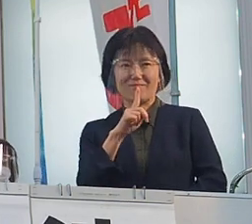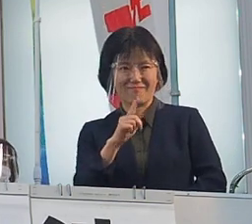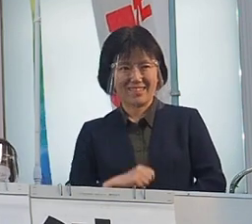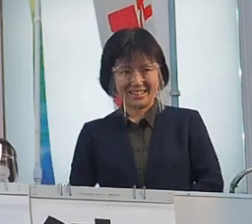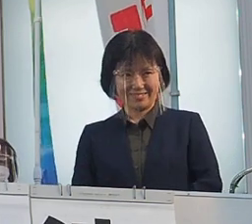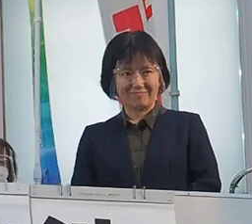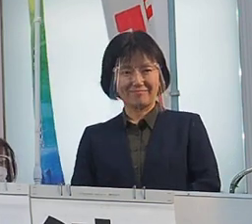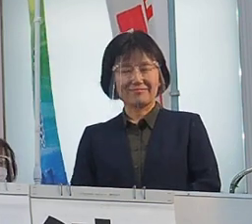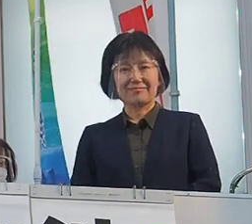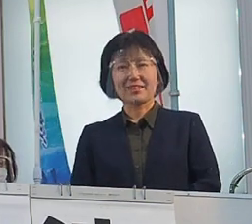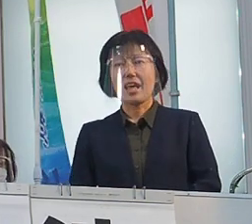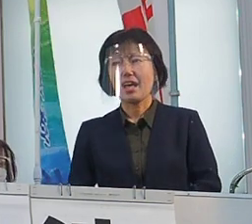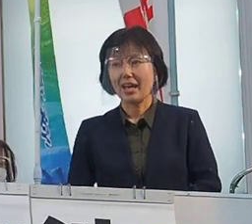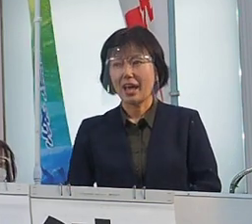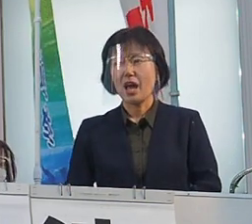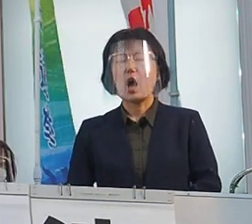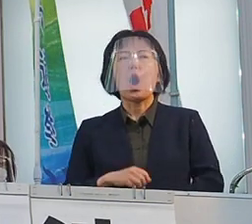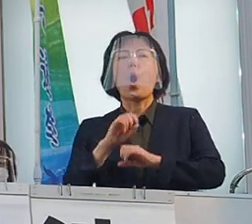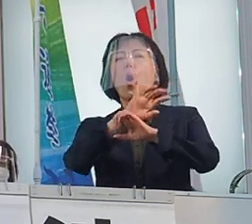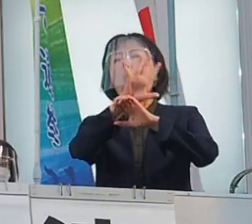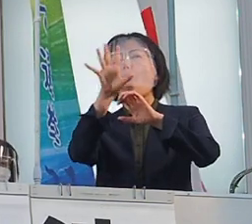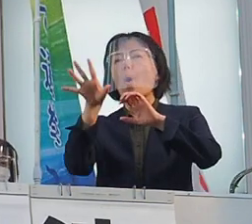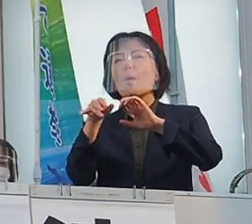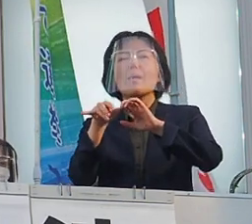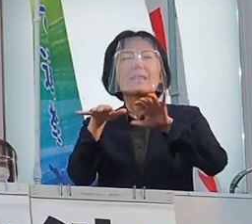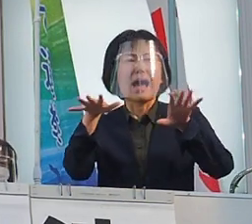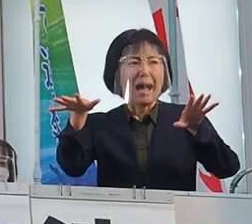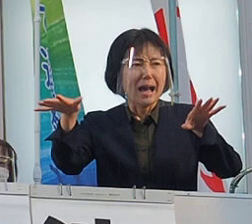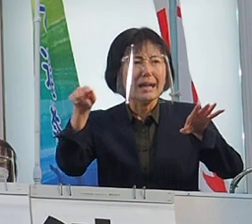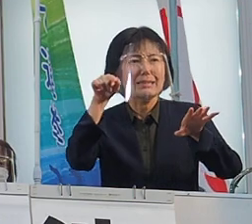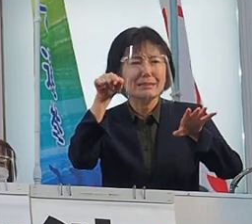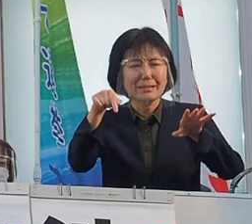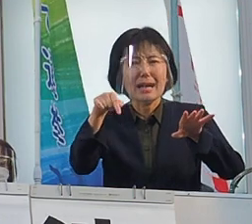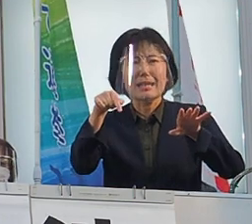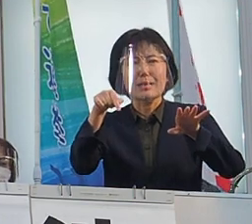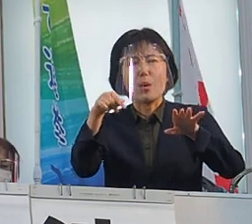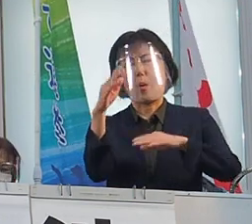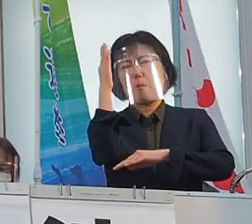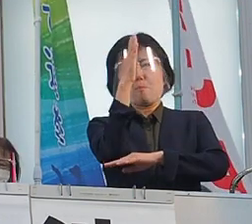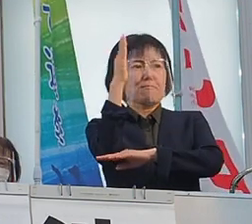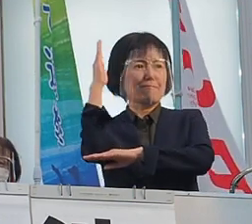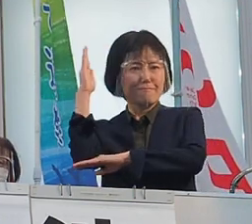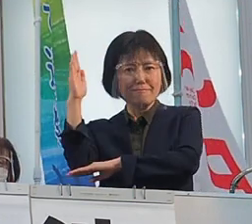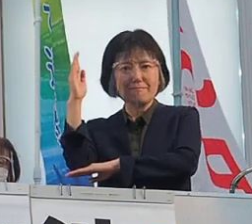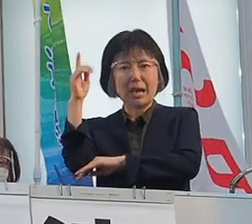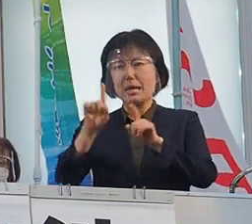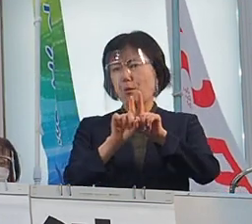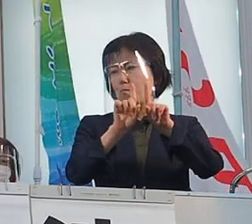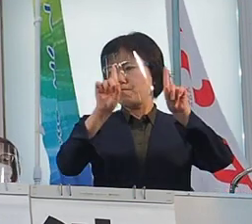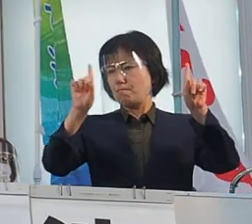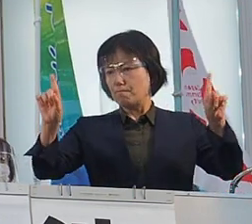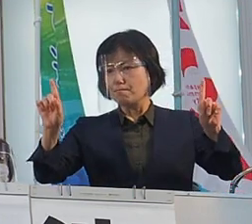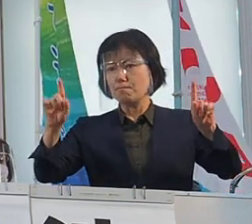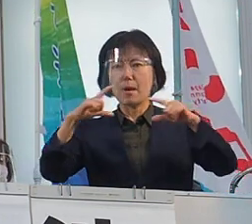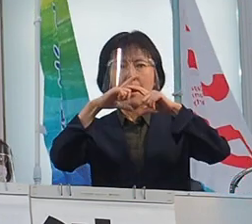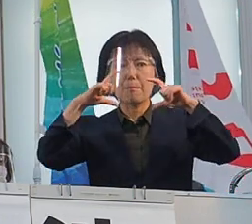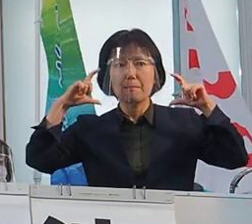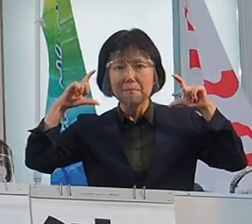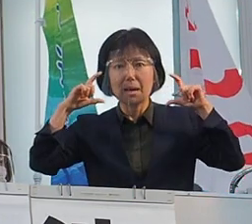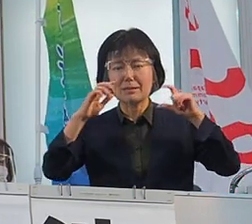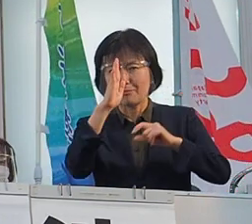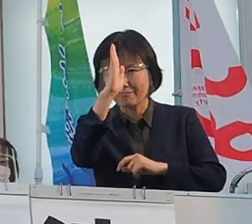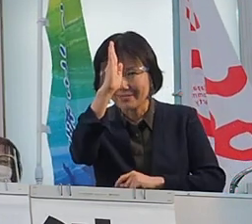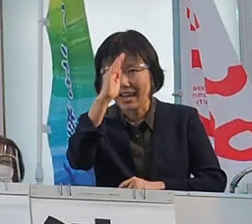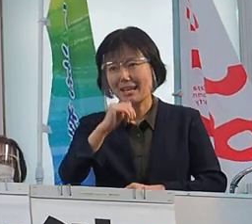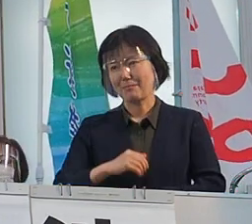コロナ禍での街頭演説です。ソーシャルディスタンスを保ち、マスクを着用の上お聞きいただき